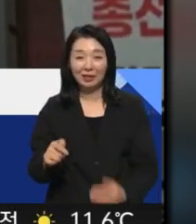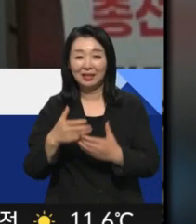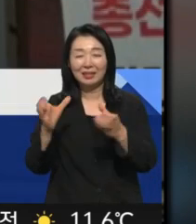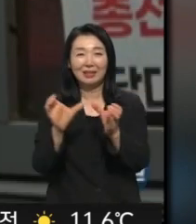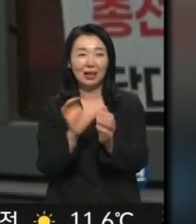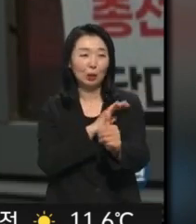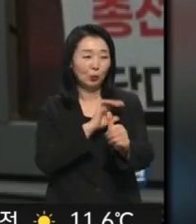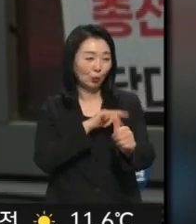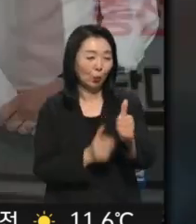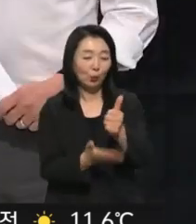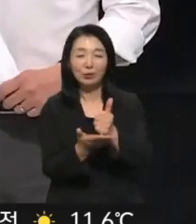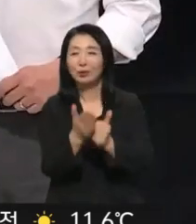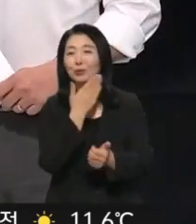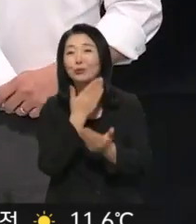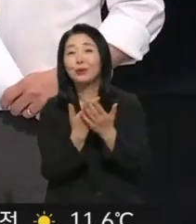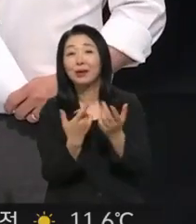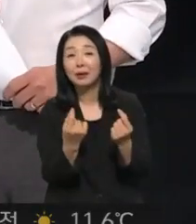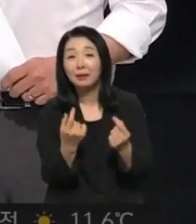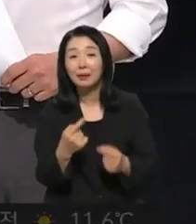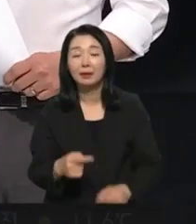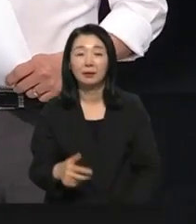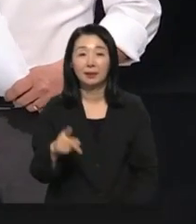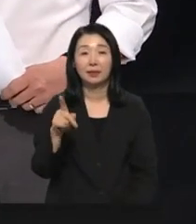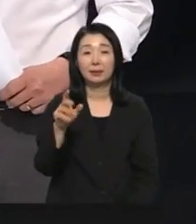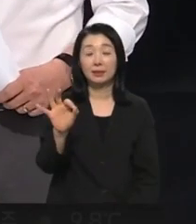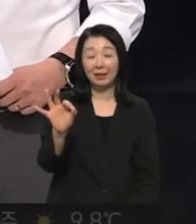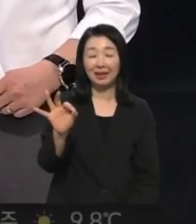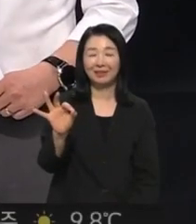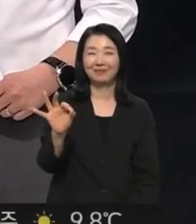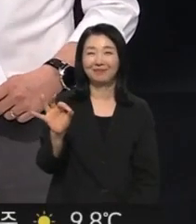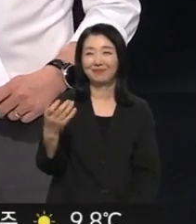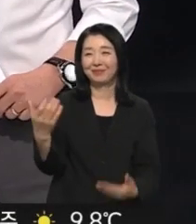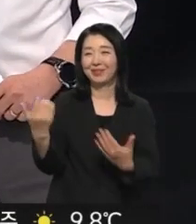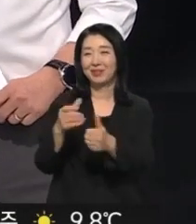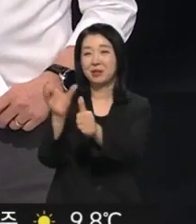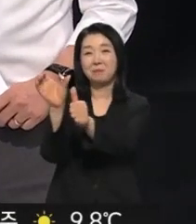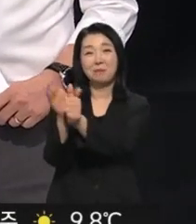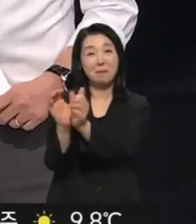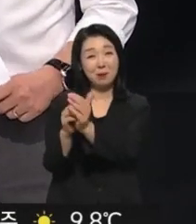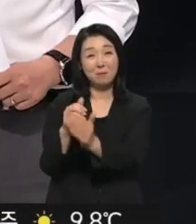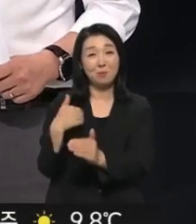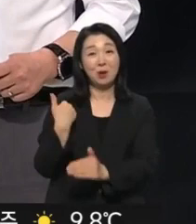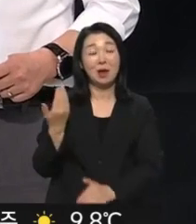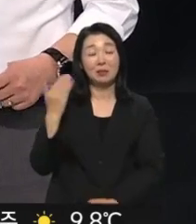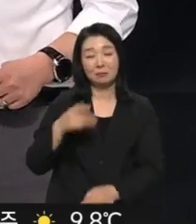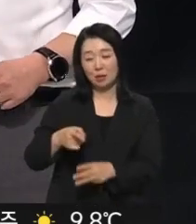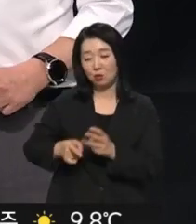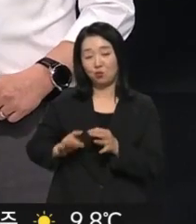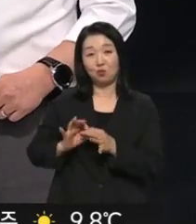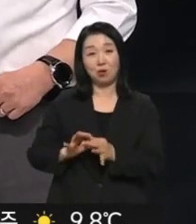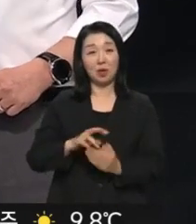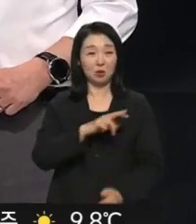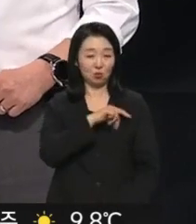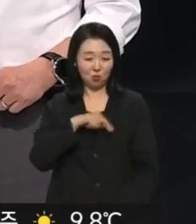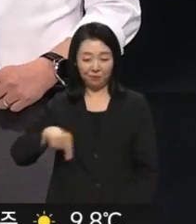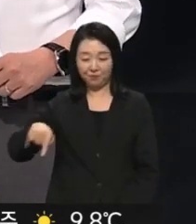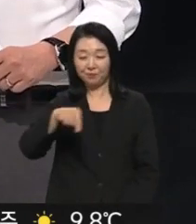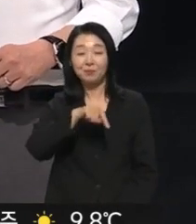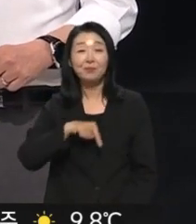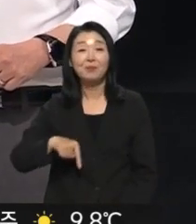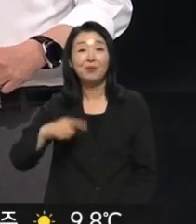중요합니다. 장 의원의 지휘를 받았는지는 모르겠지만 친윤계 의원들